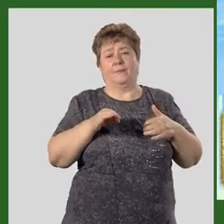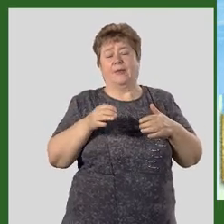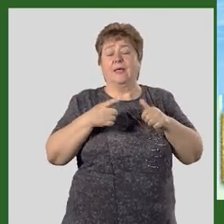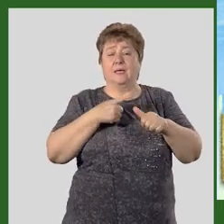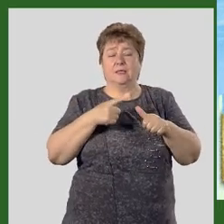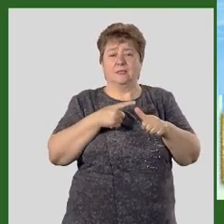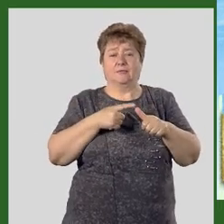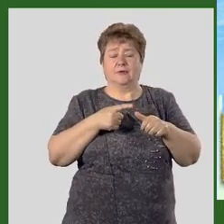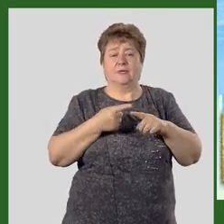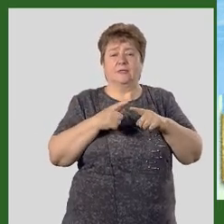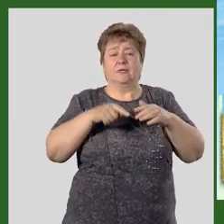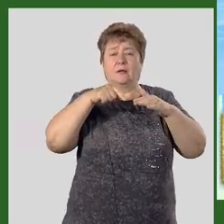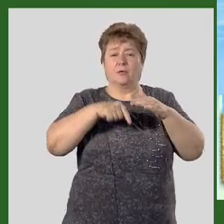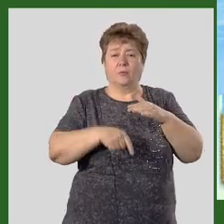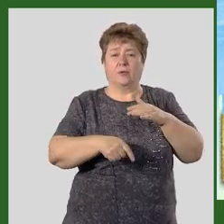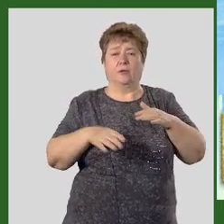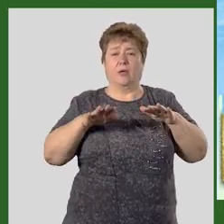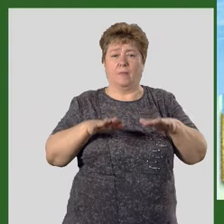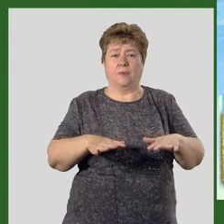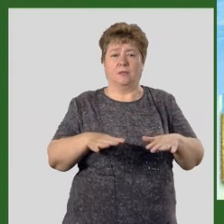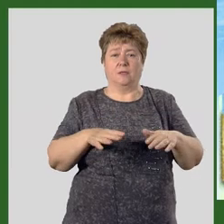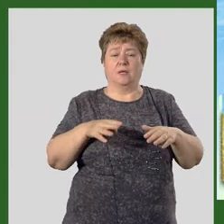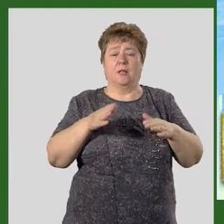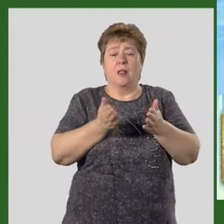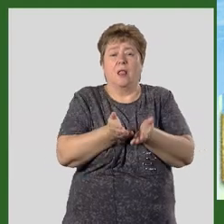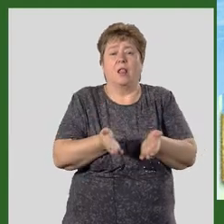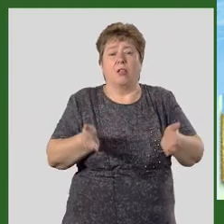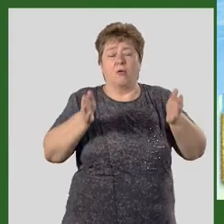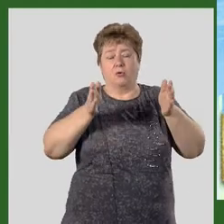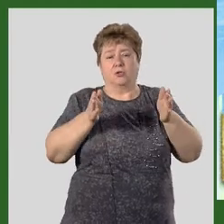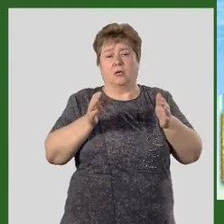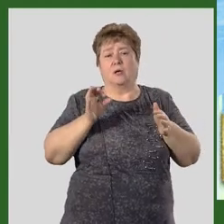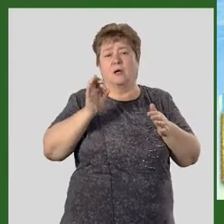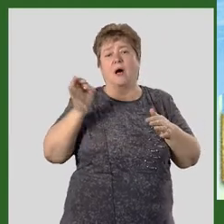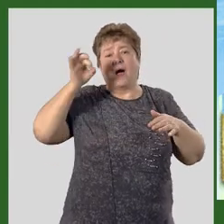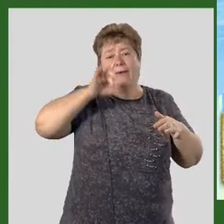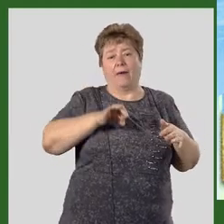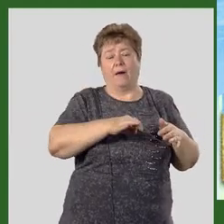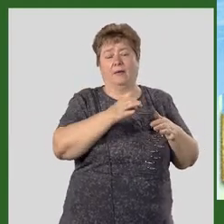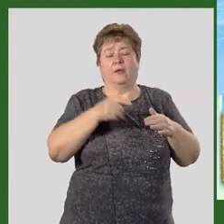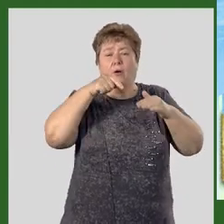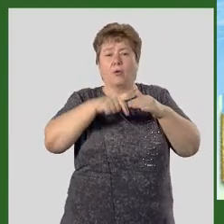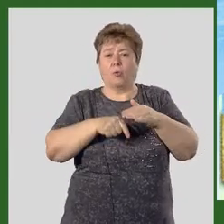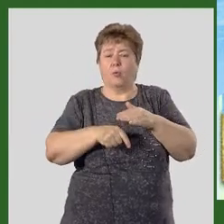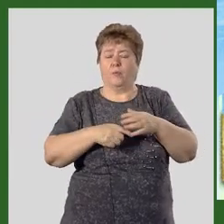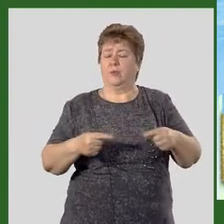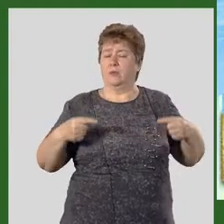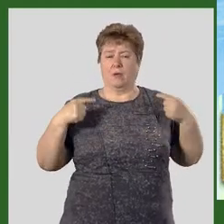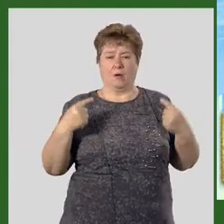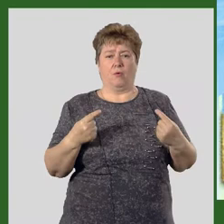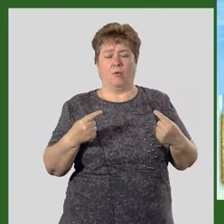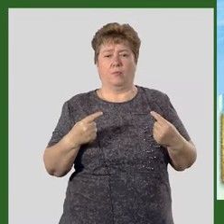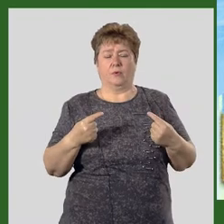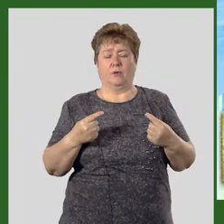И называется эта глубинная зона ложе океана. Глубины здесь